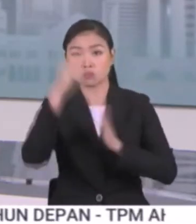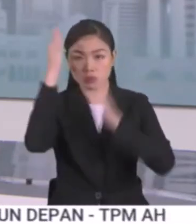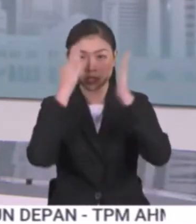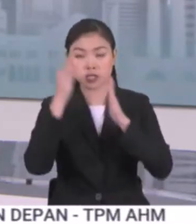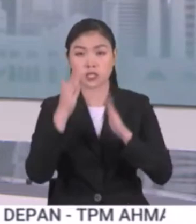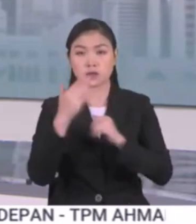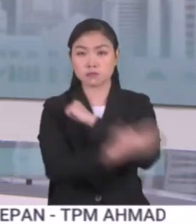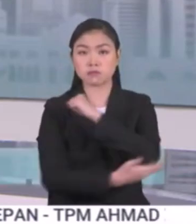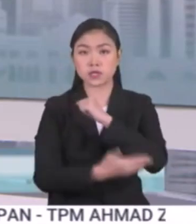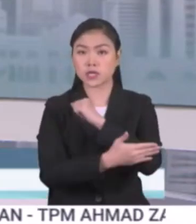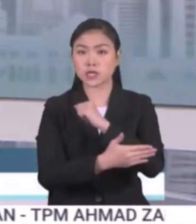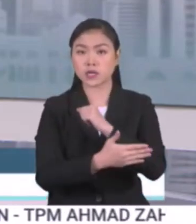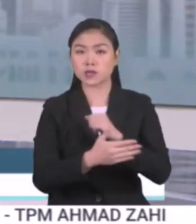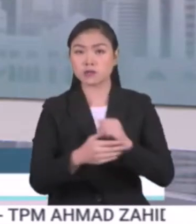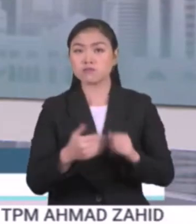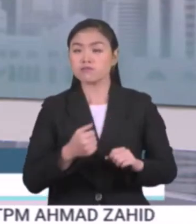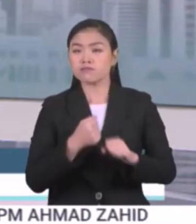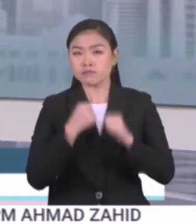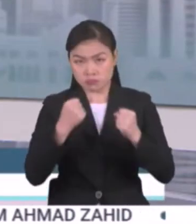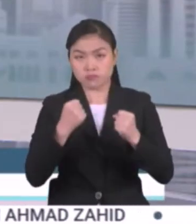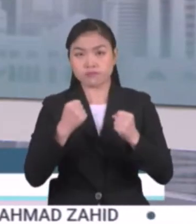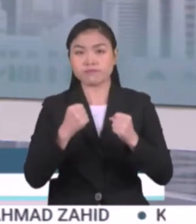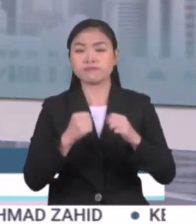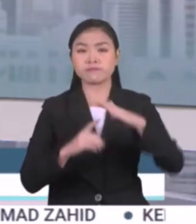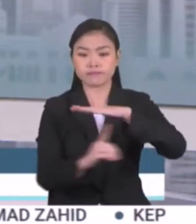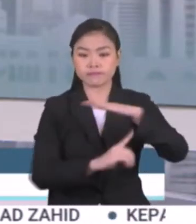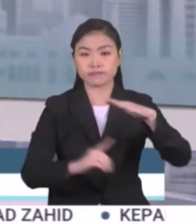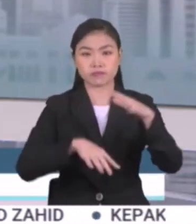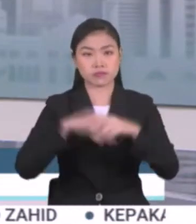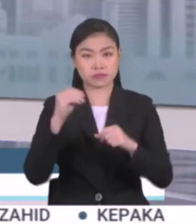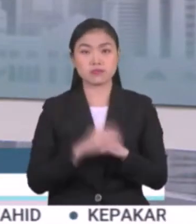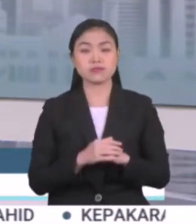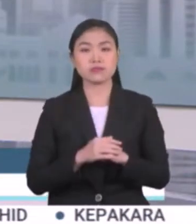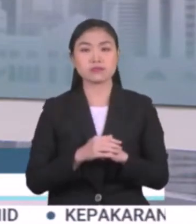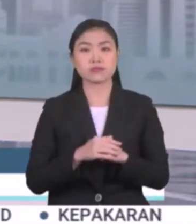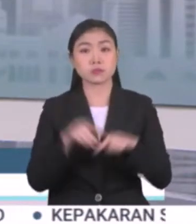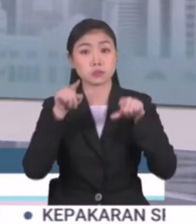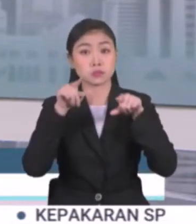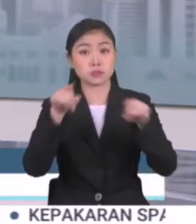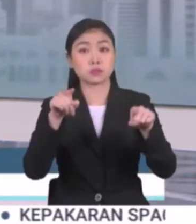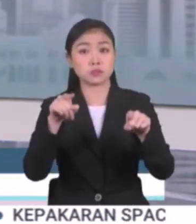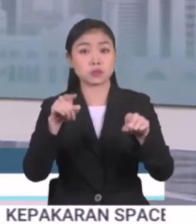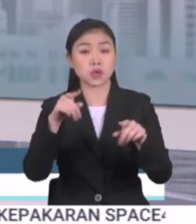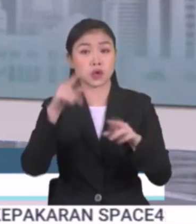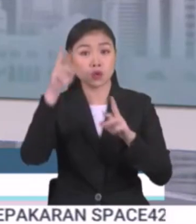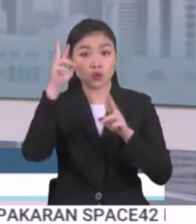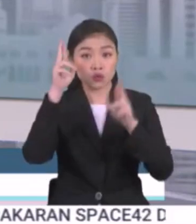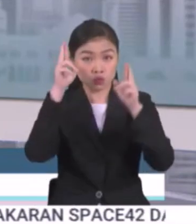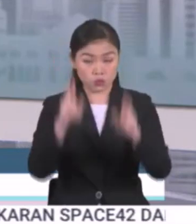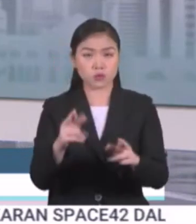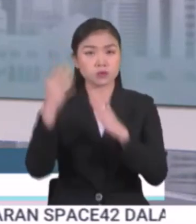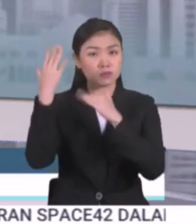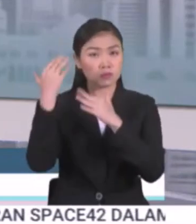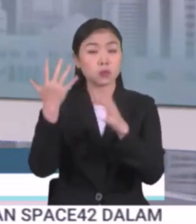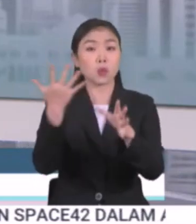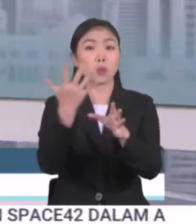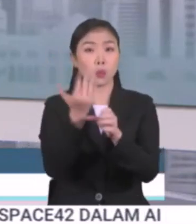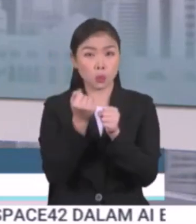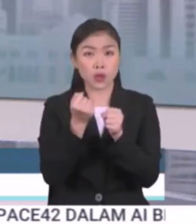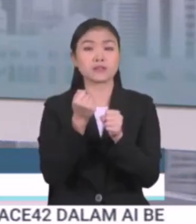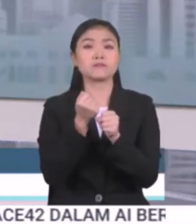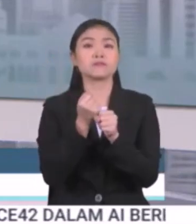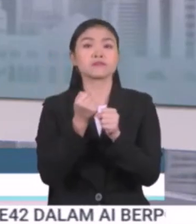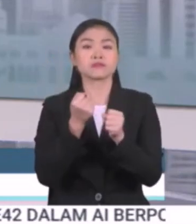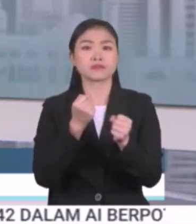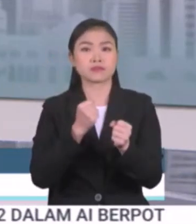berpendirian yang konsisten dengan dasar luarnya. Ia selari hasrat rakyat yang mahu kekejaman Israel dihentikan dan